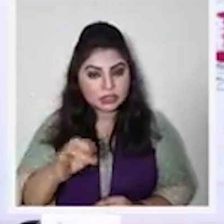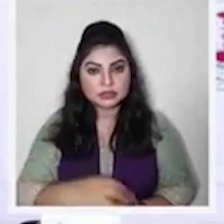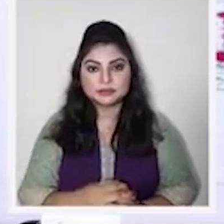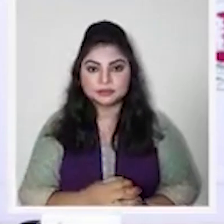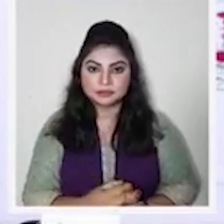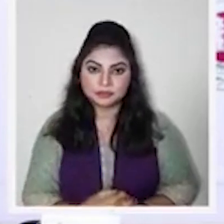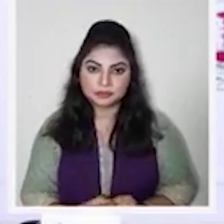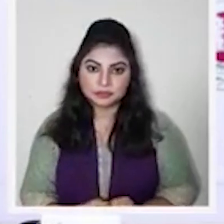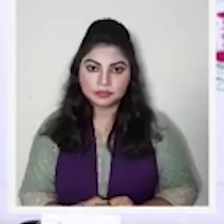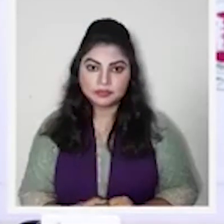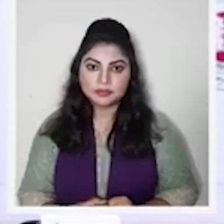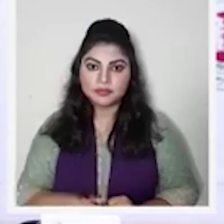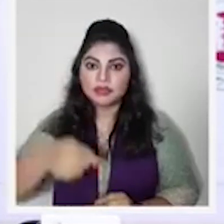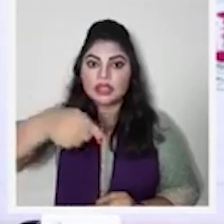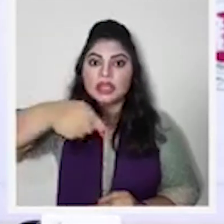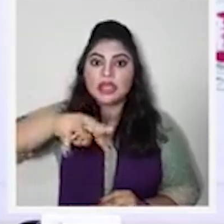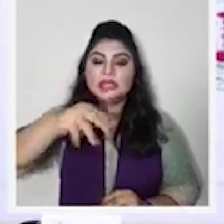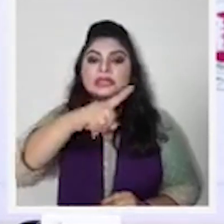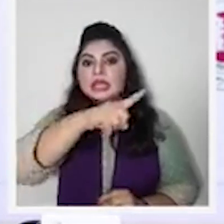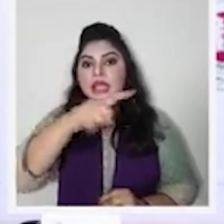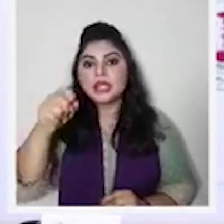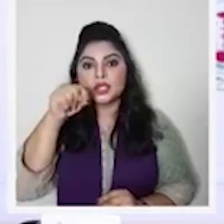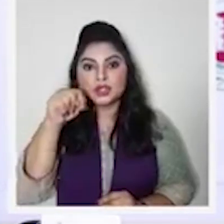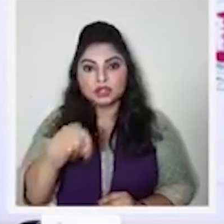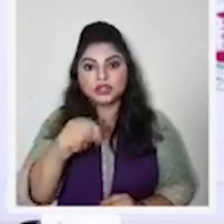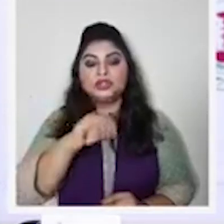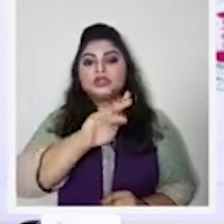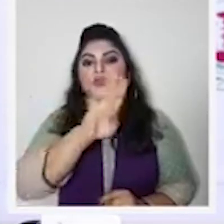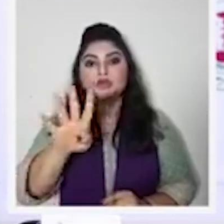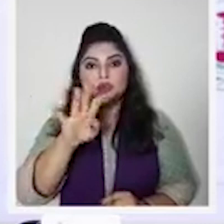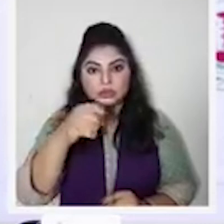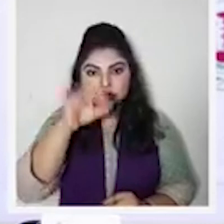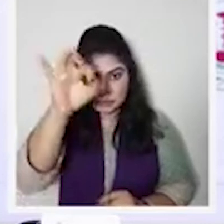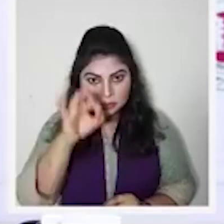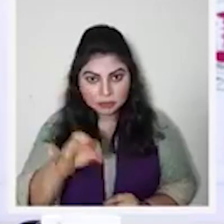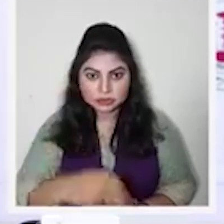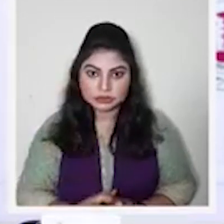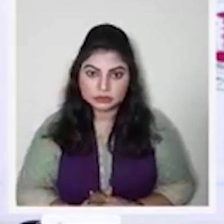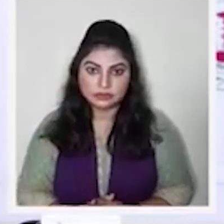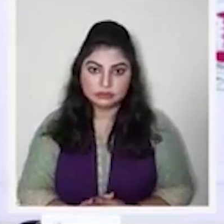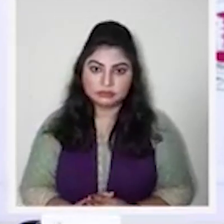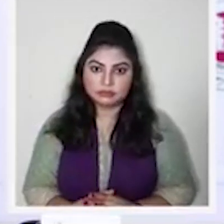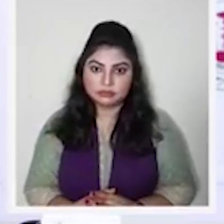51-60 বছরে 772 জন 29.91%, এবং 60-এর বেশি বয়সের